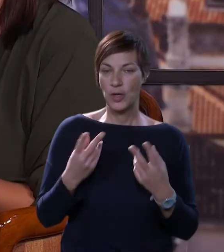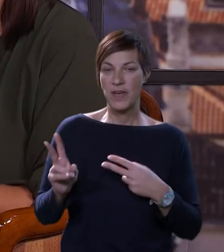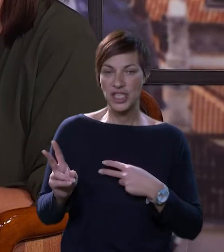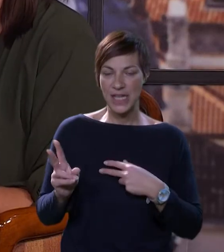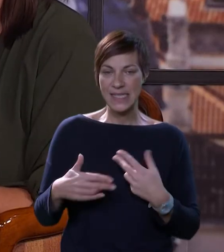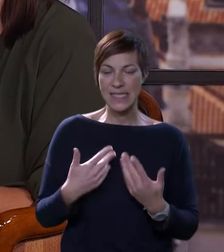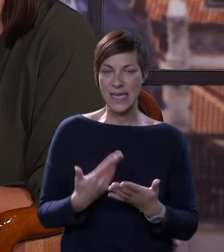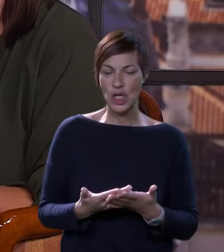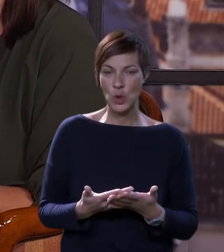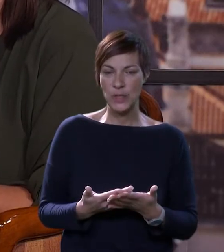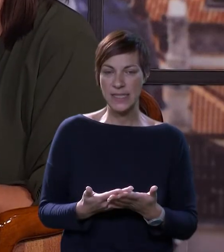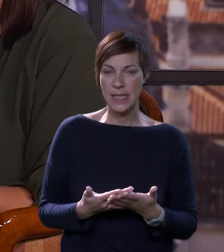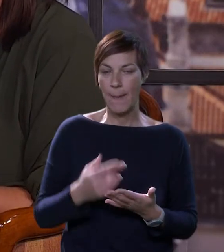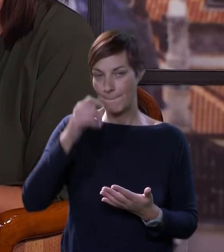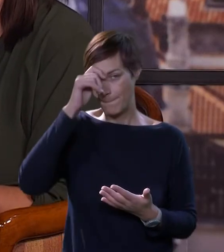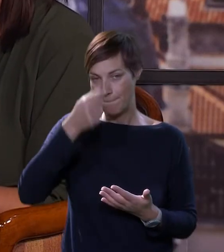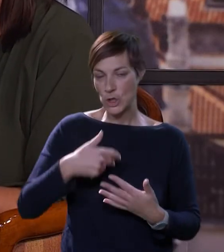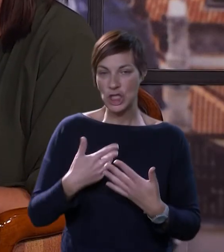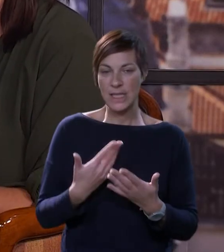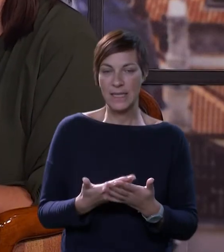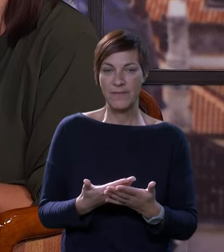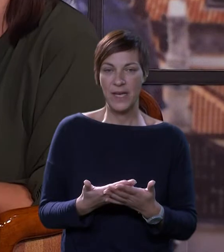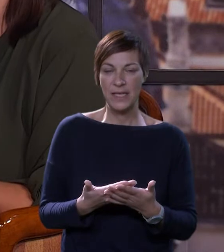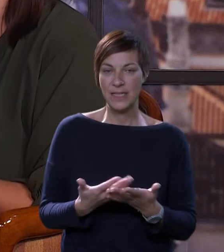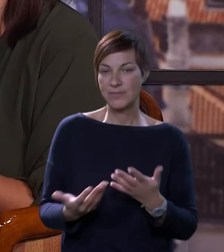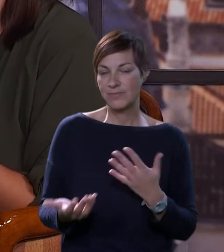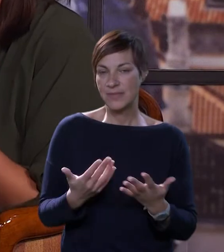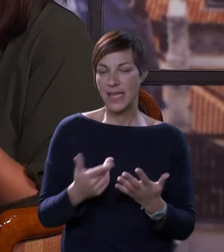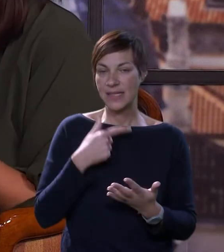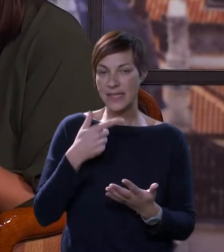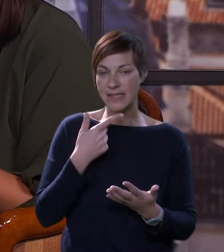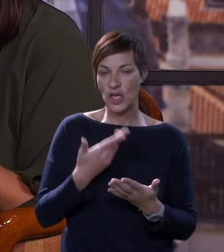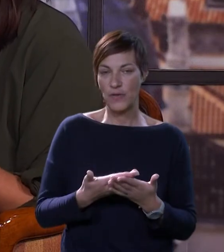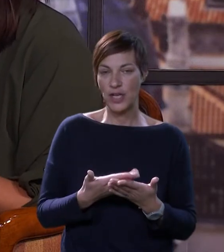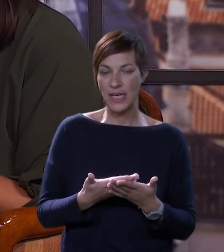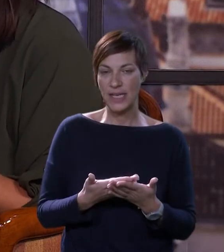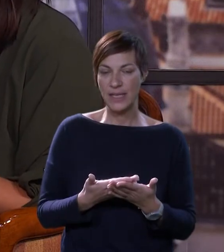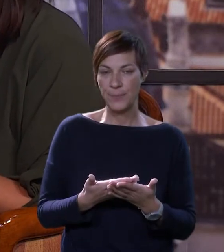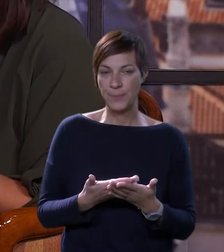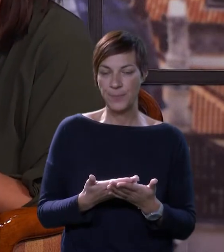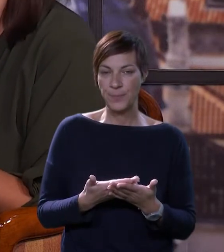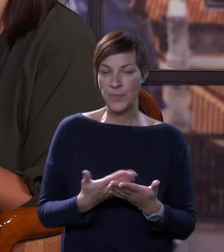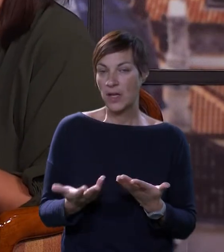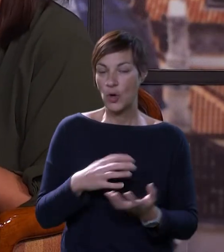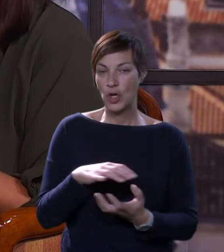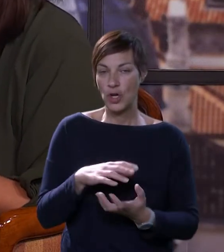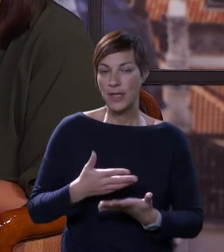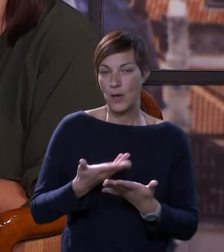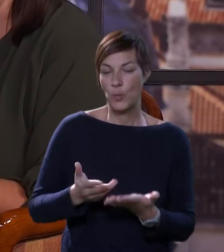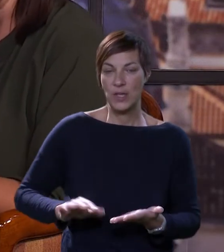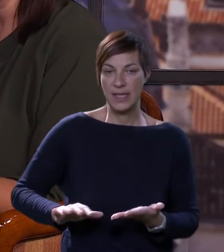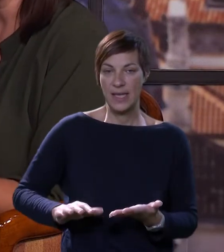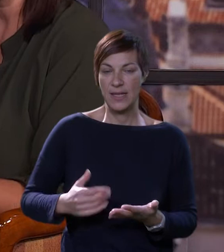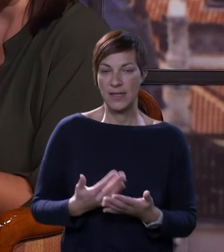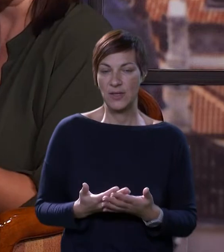ta iskrenost, znači i poštivanje tih nekih izgovorenih riječi koje roditelji upute